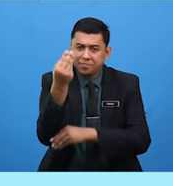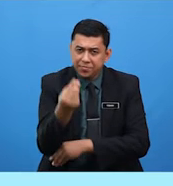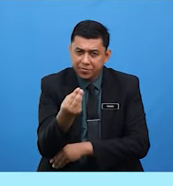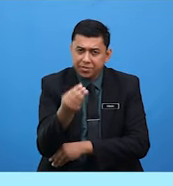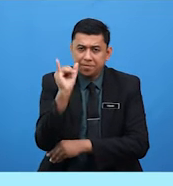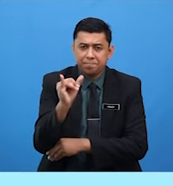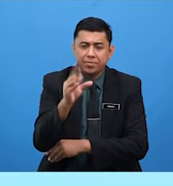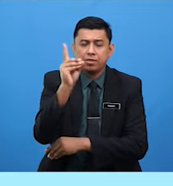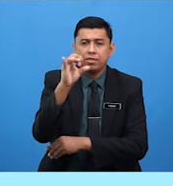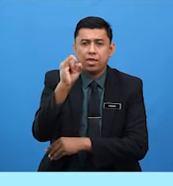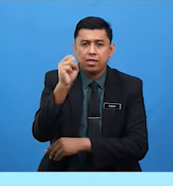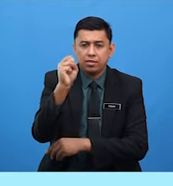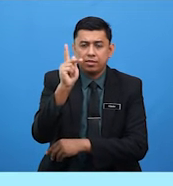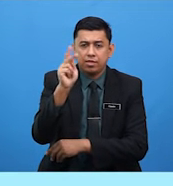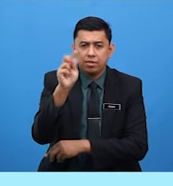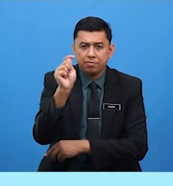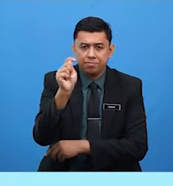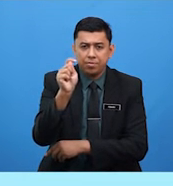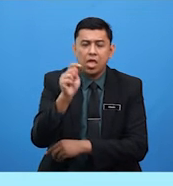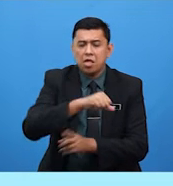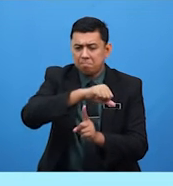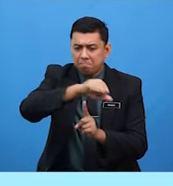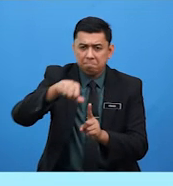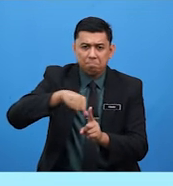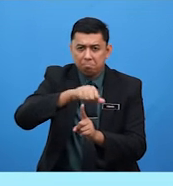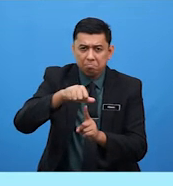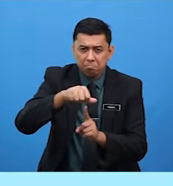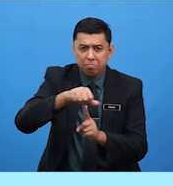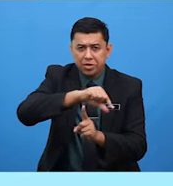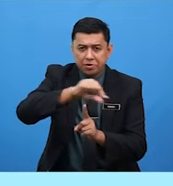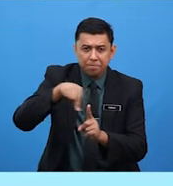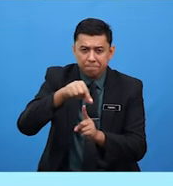dan sentiasa bergerak pada semua arah.